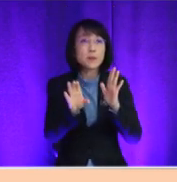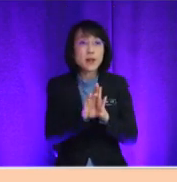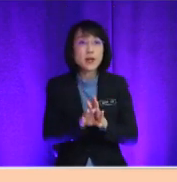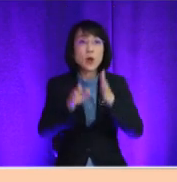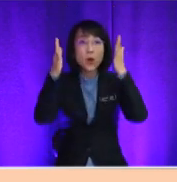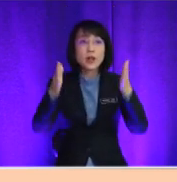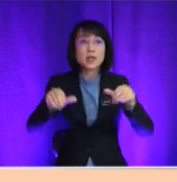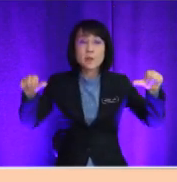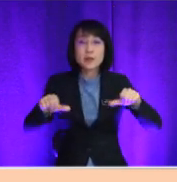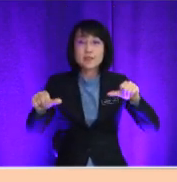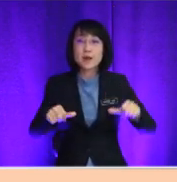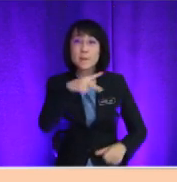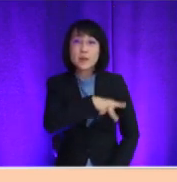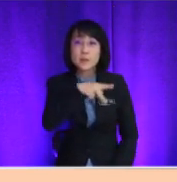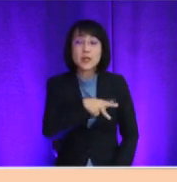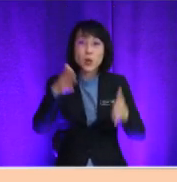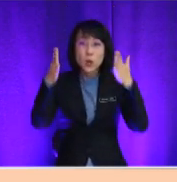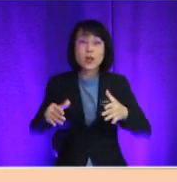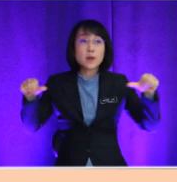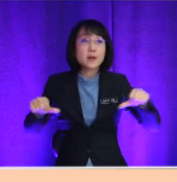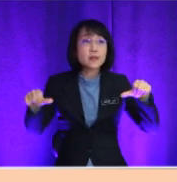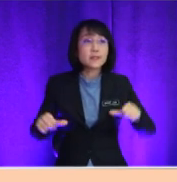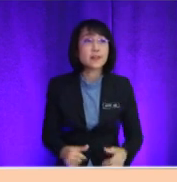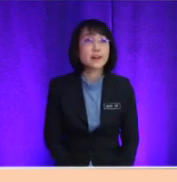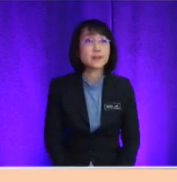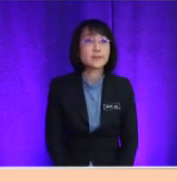itu untuk mengelak pencemaran makanan